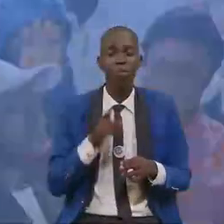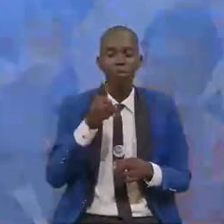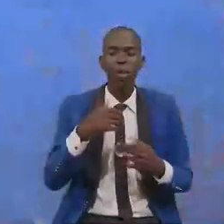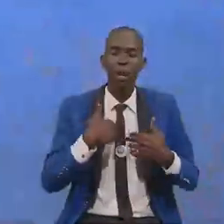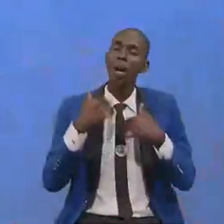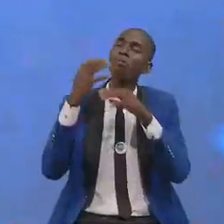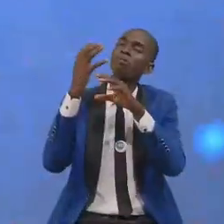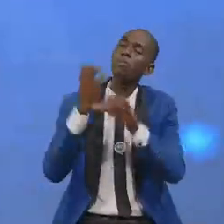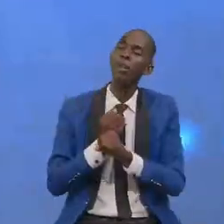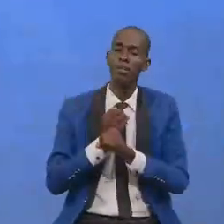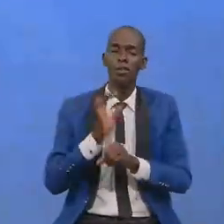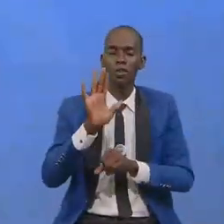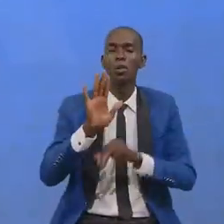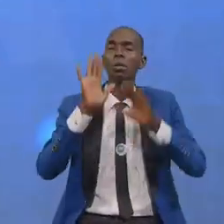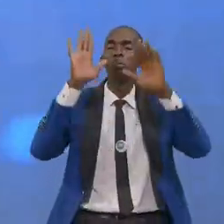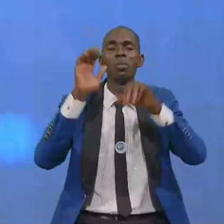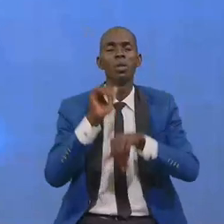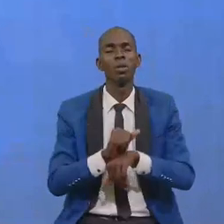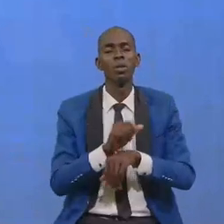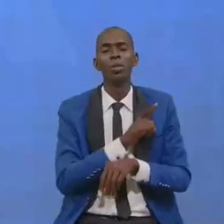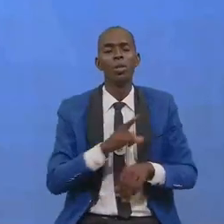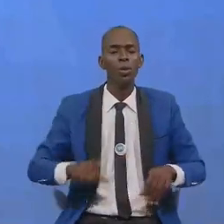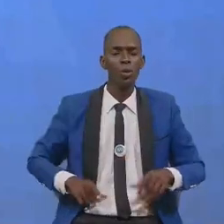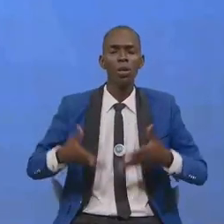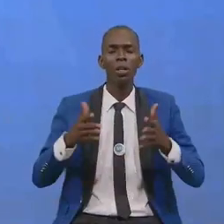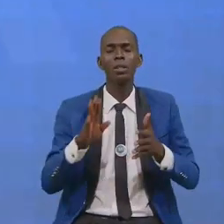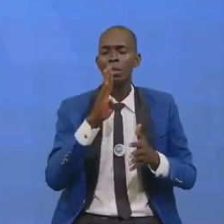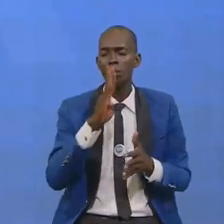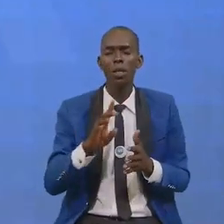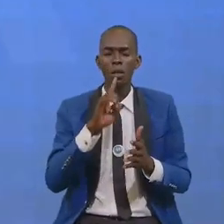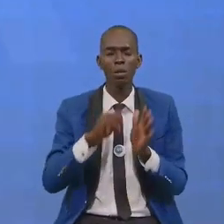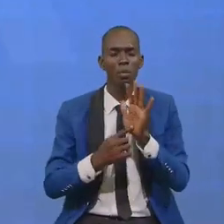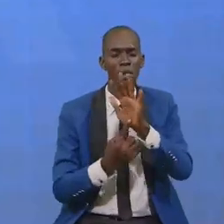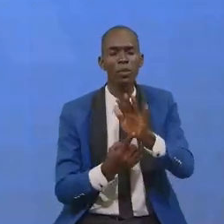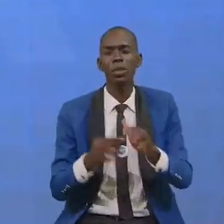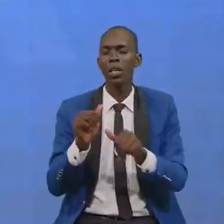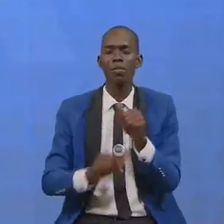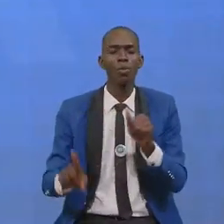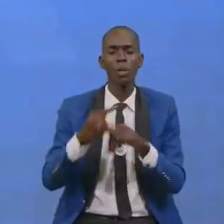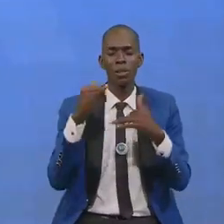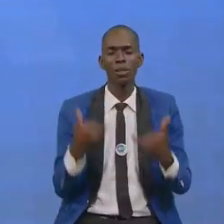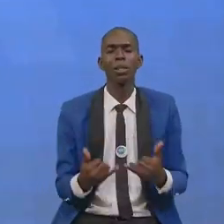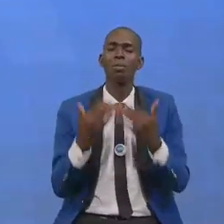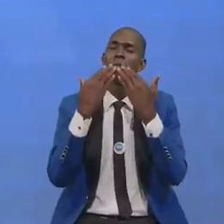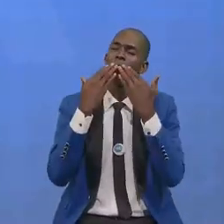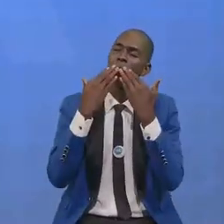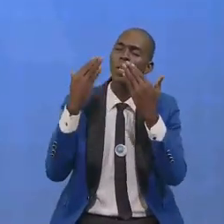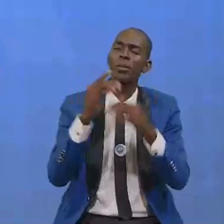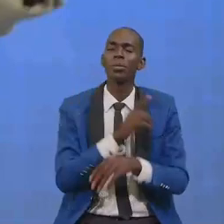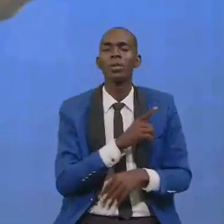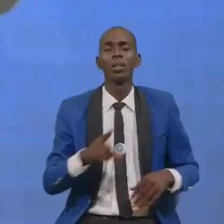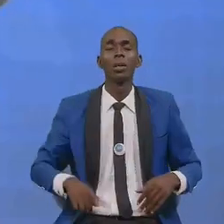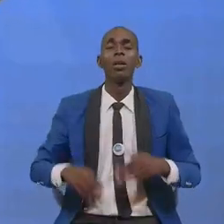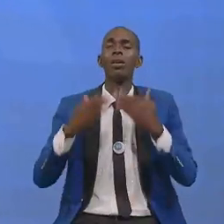miracle Seigneur qui est la manifestation partout merci Seigneur merci